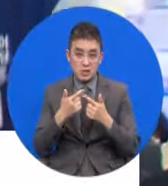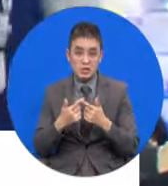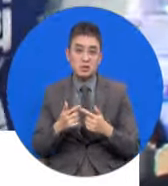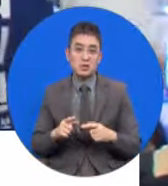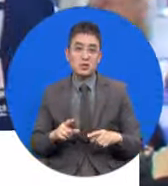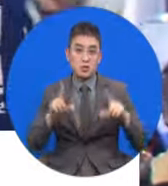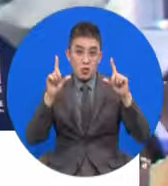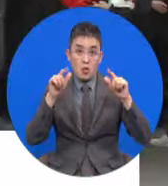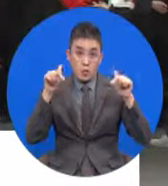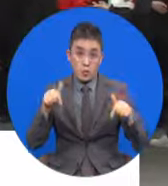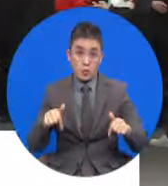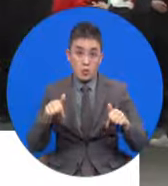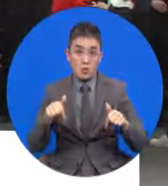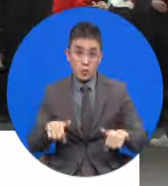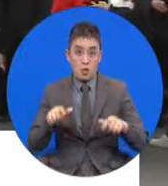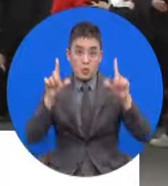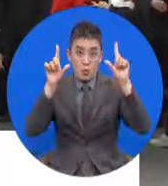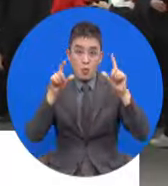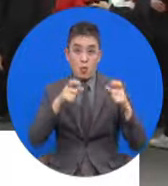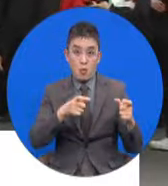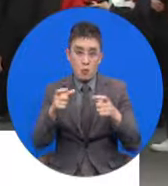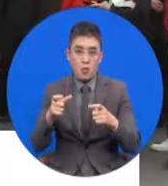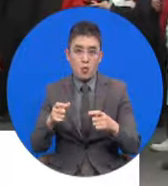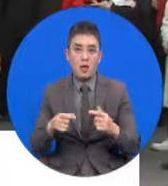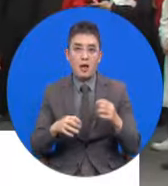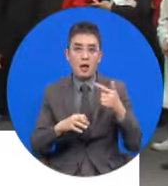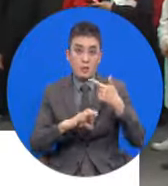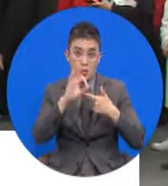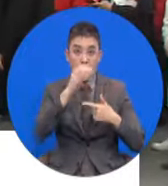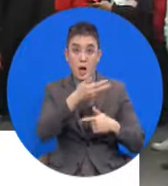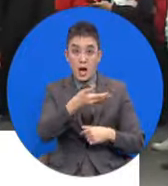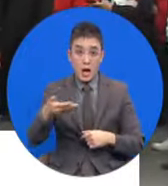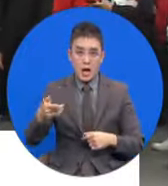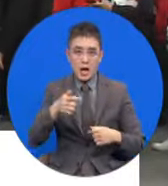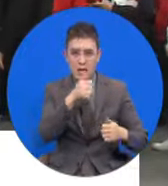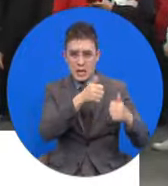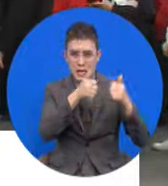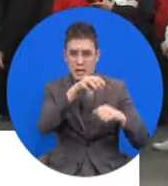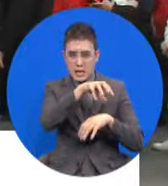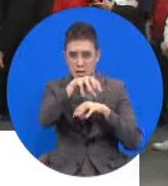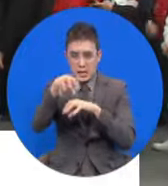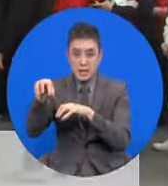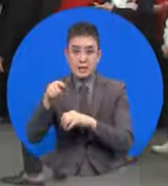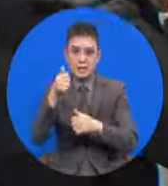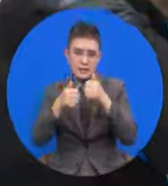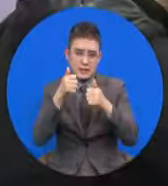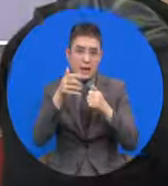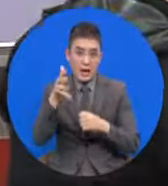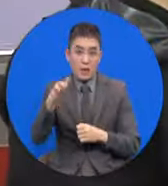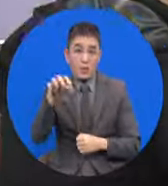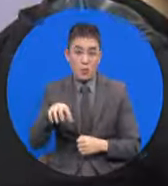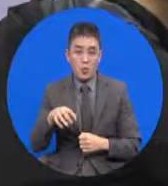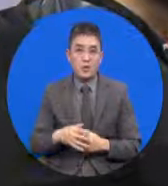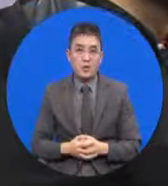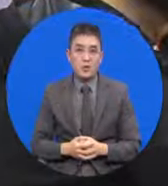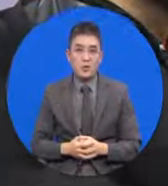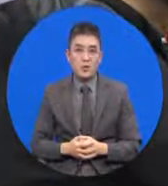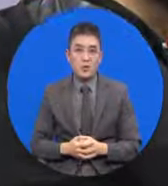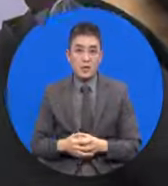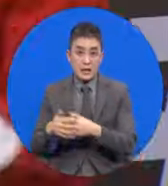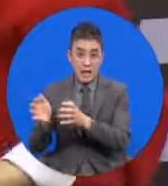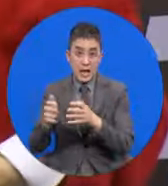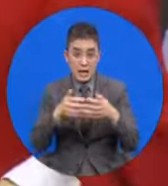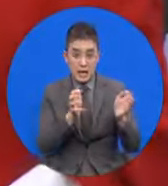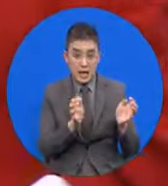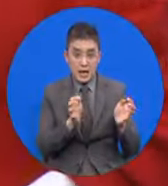등 10개 지역구는 이른바 낙동강 벨트로 총선 때마다 접전을 벌여온 곳입니다. 이번 결과에 따라 각 정당의